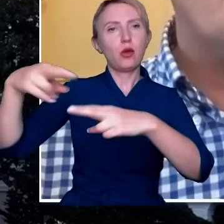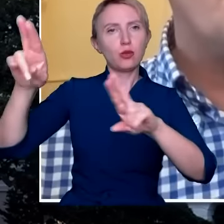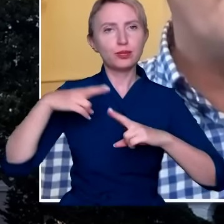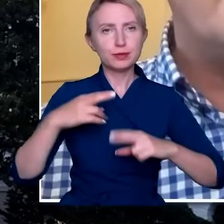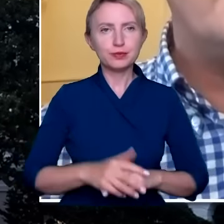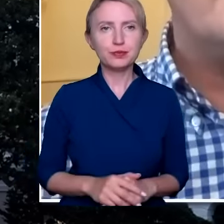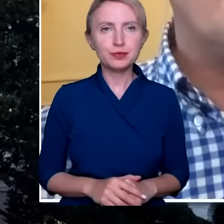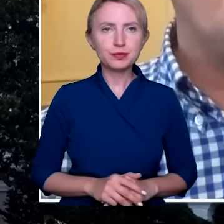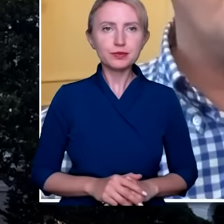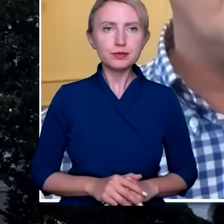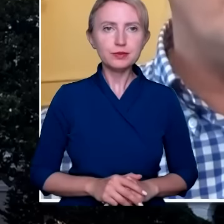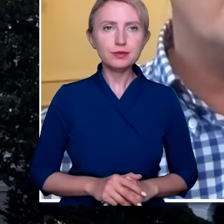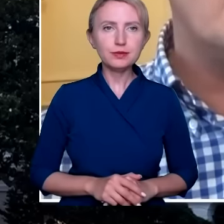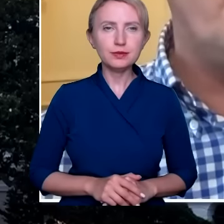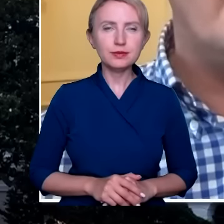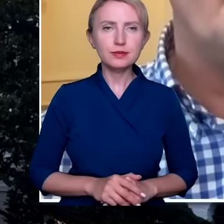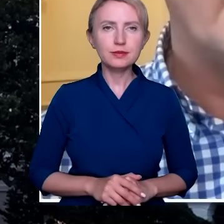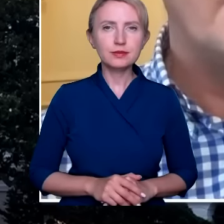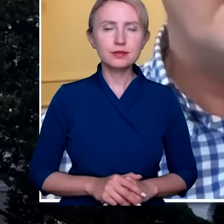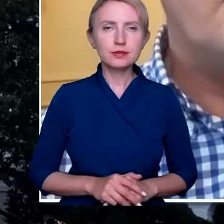już wchodził